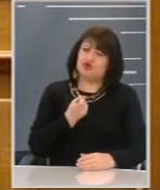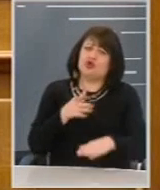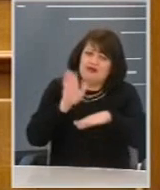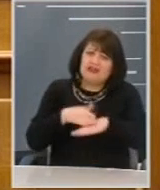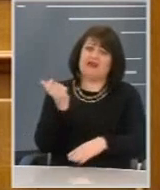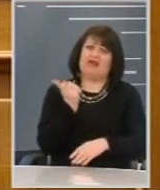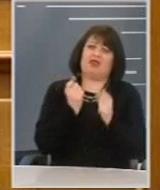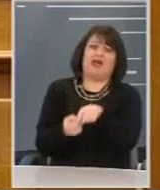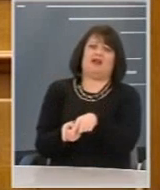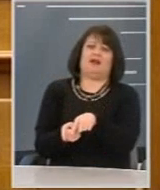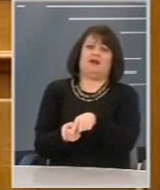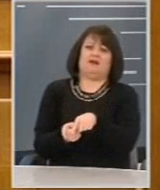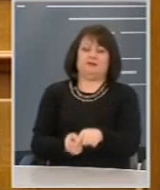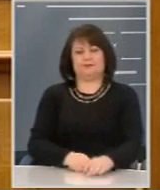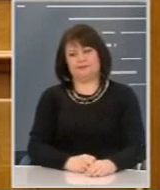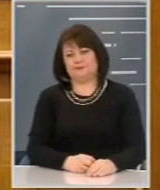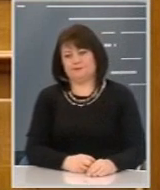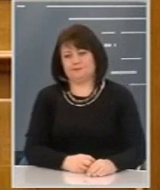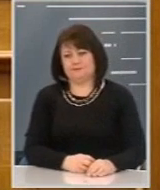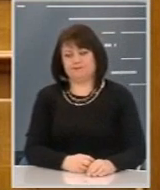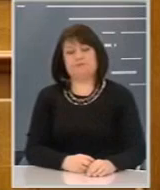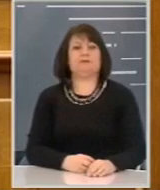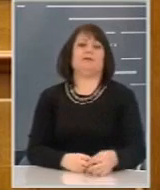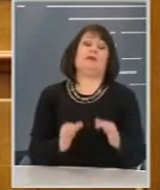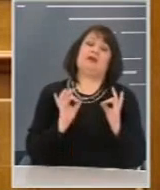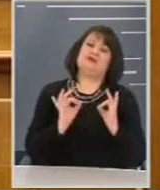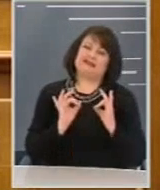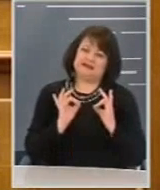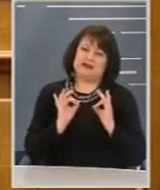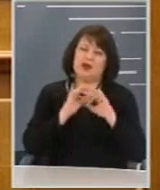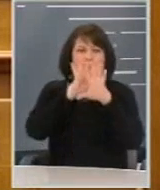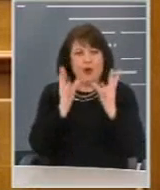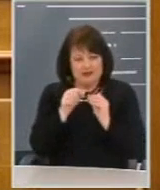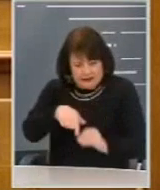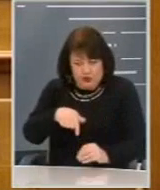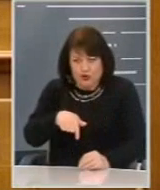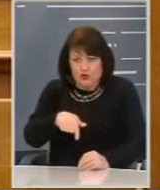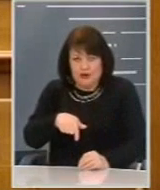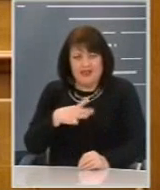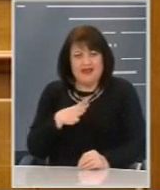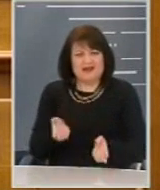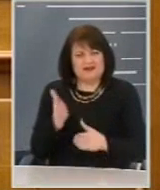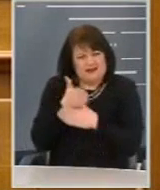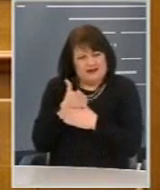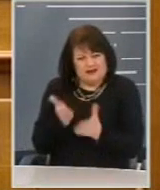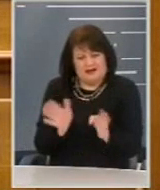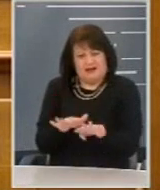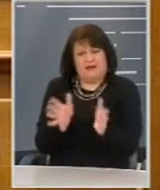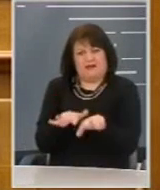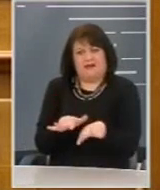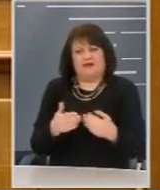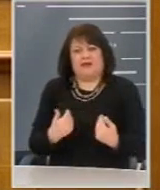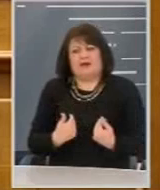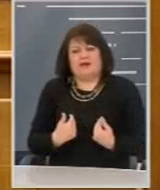οι Έλληνες πολίτες για αυτά τα δάνεια. Και βέβαια όλα αυτά τώρα θέλουν να τα κρύψουν. Και για μένα τουλάχιστον η